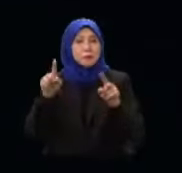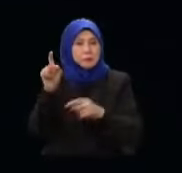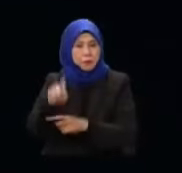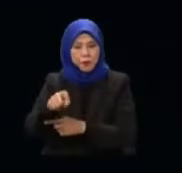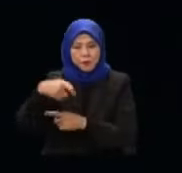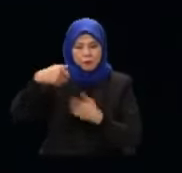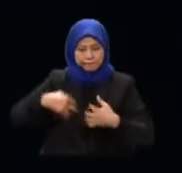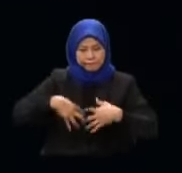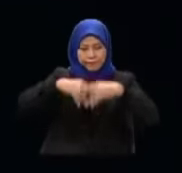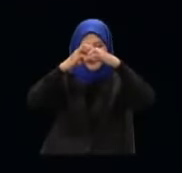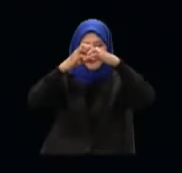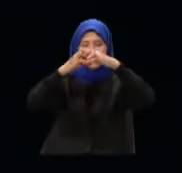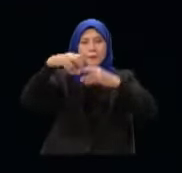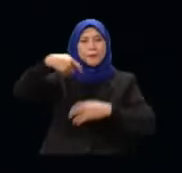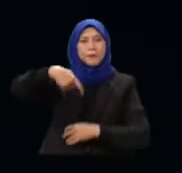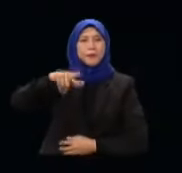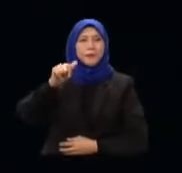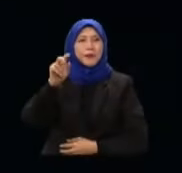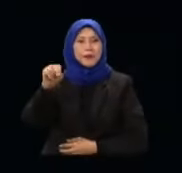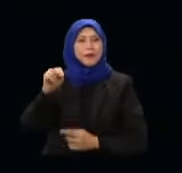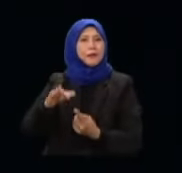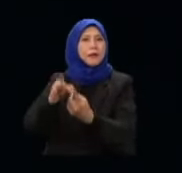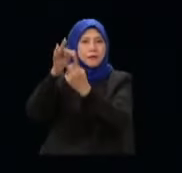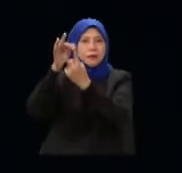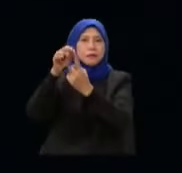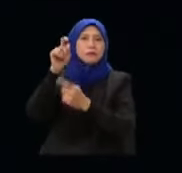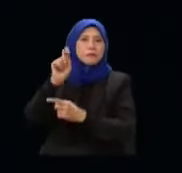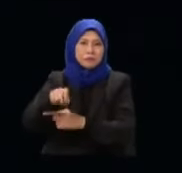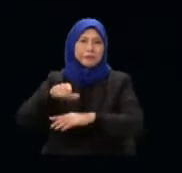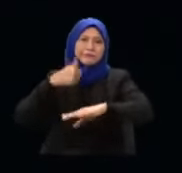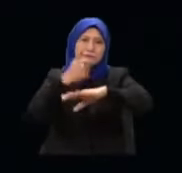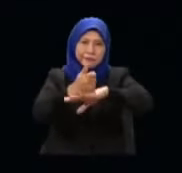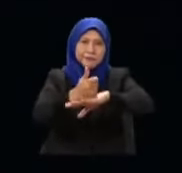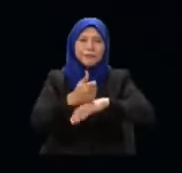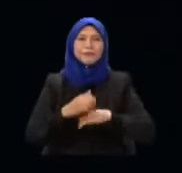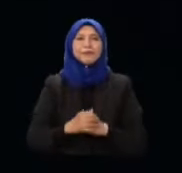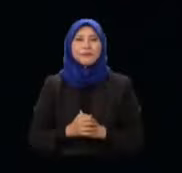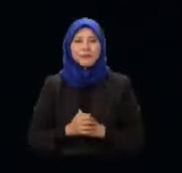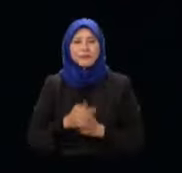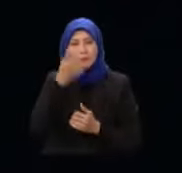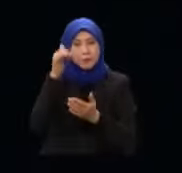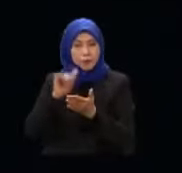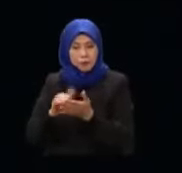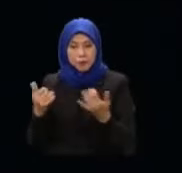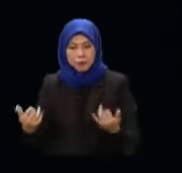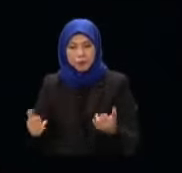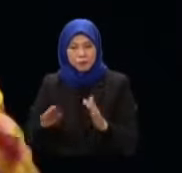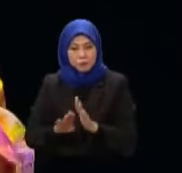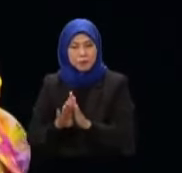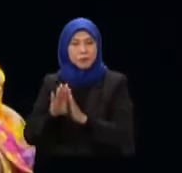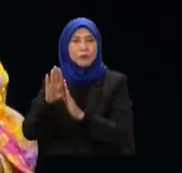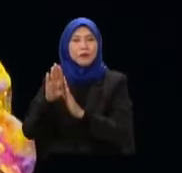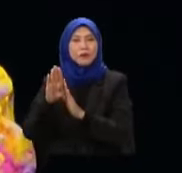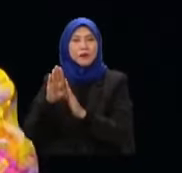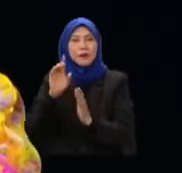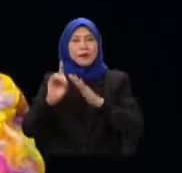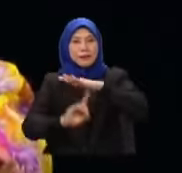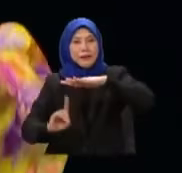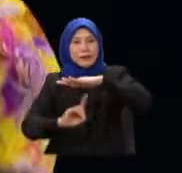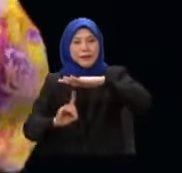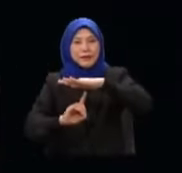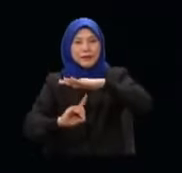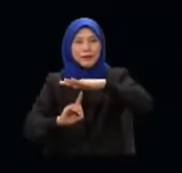dibangunkan yang jadi make any itu kita telah melaksanakan e-pembangunan plane rasa perpaduan